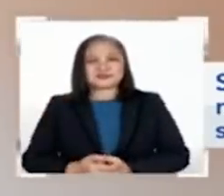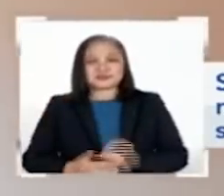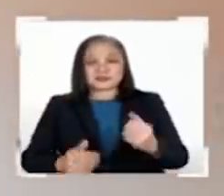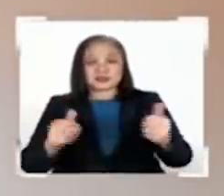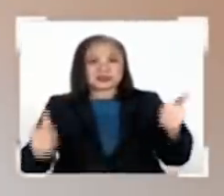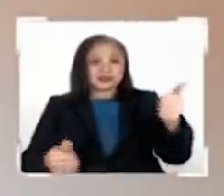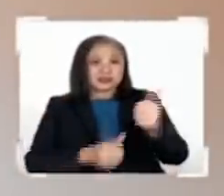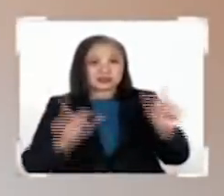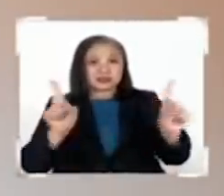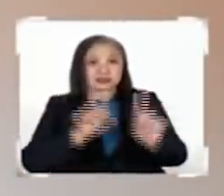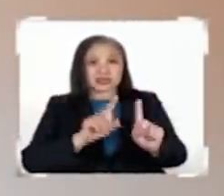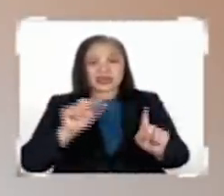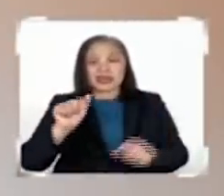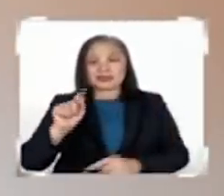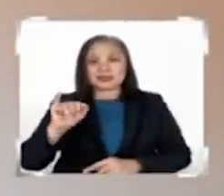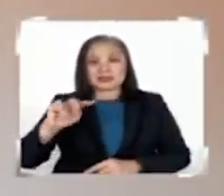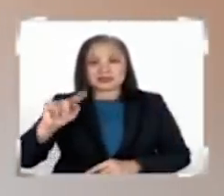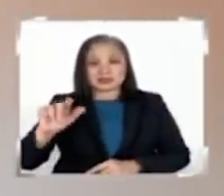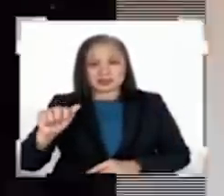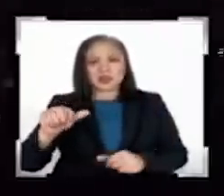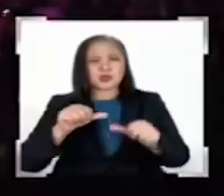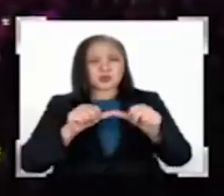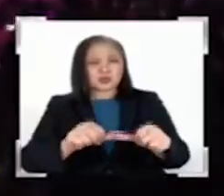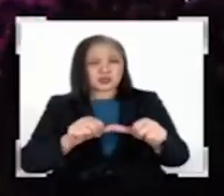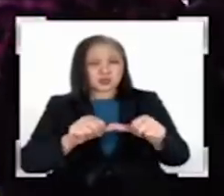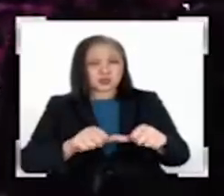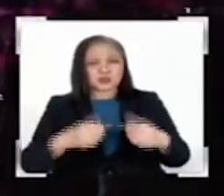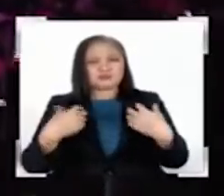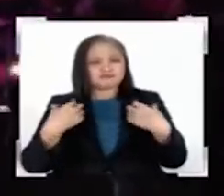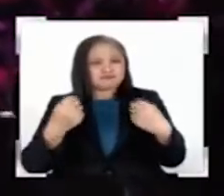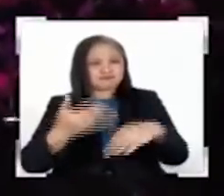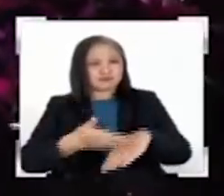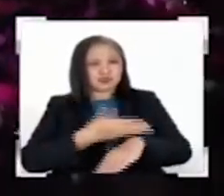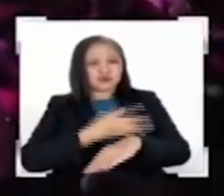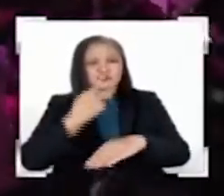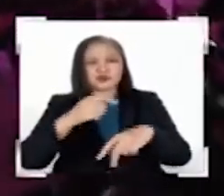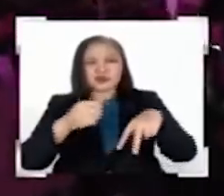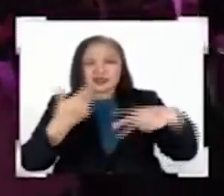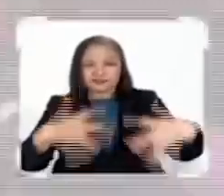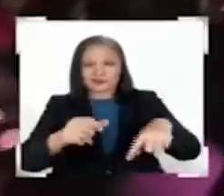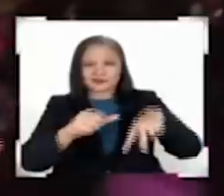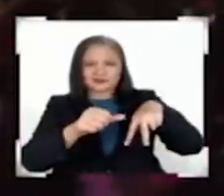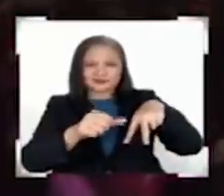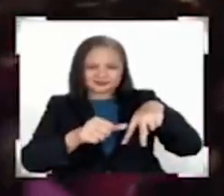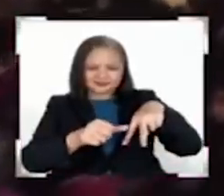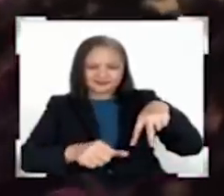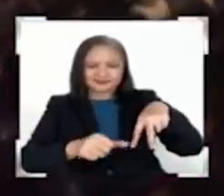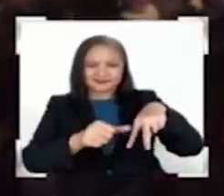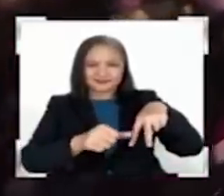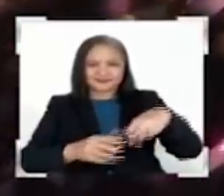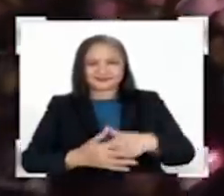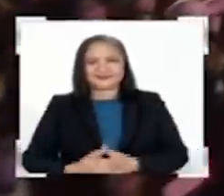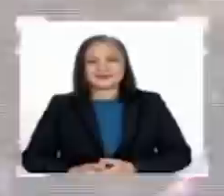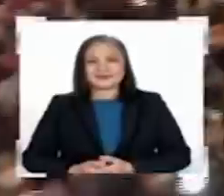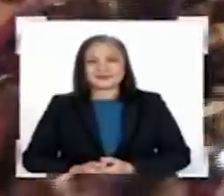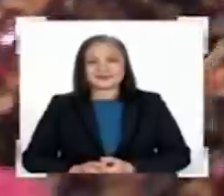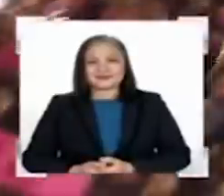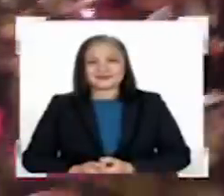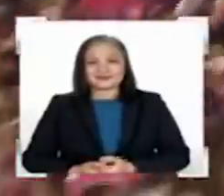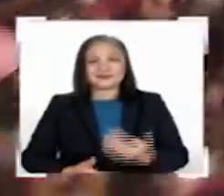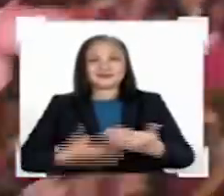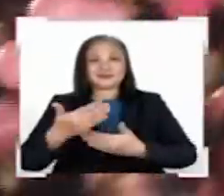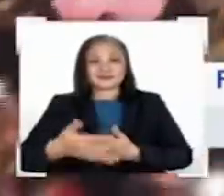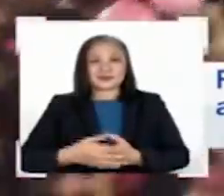patuloy din nagpapagaling matapos operahan sa tuhod. Sa isang grand people's rally sa General Trias